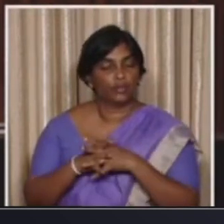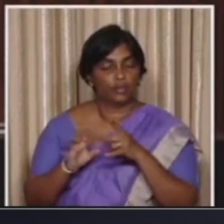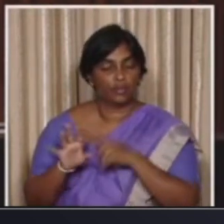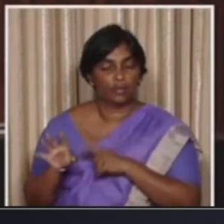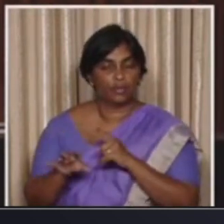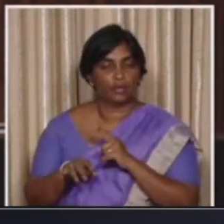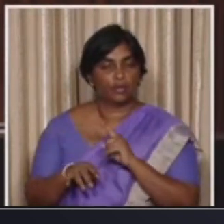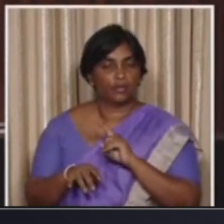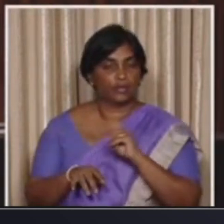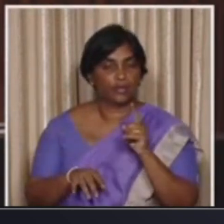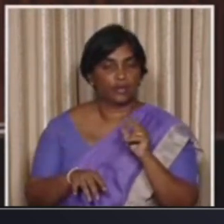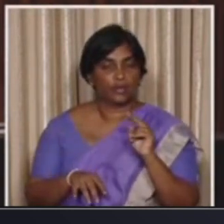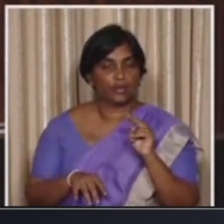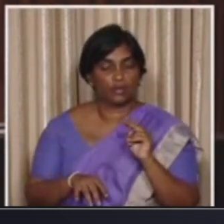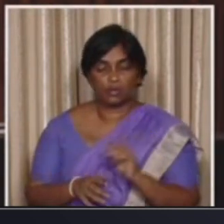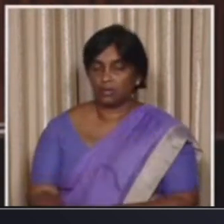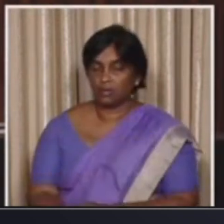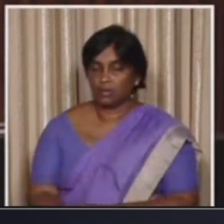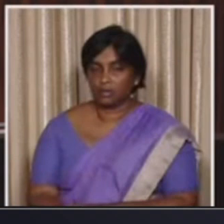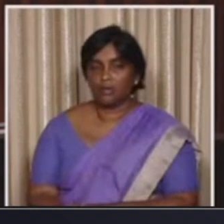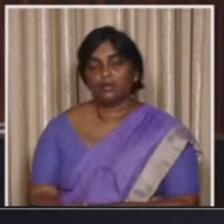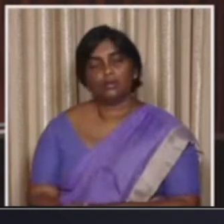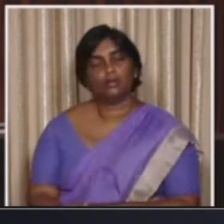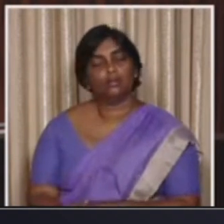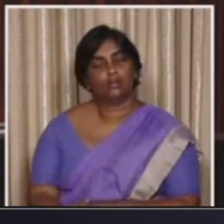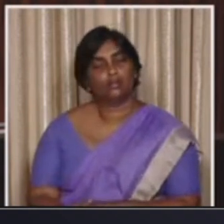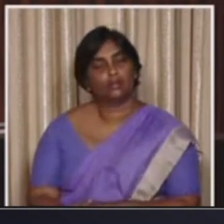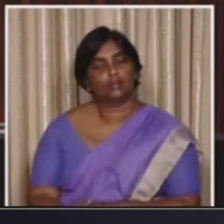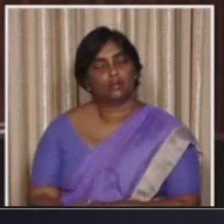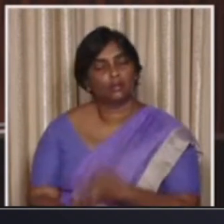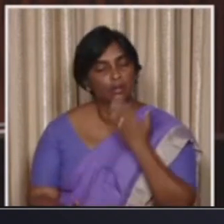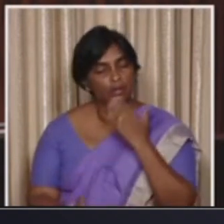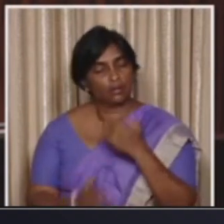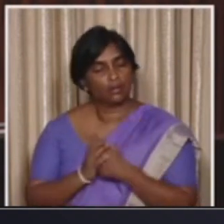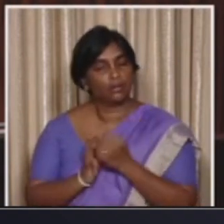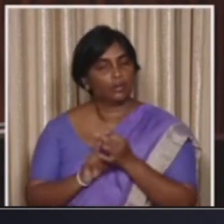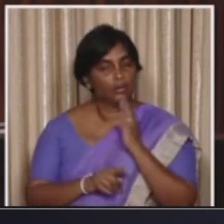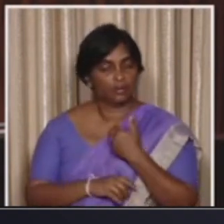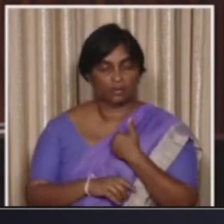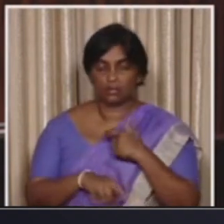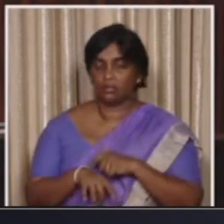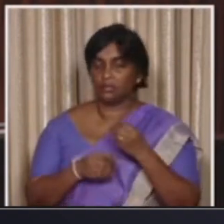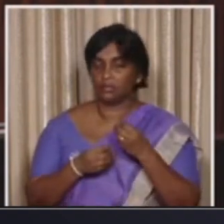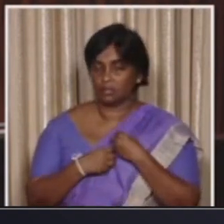minutes thank you very much honorable presiding member giving me a chance to presenting my